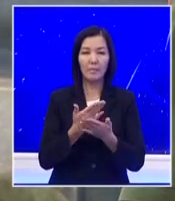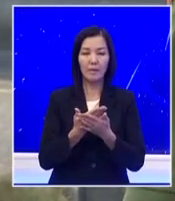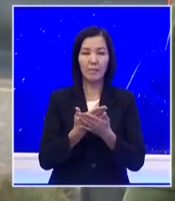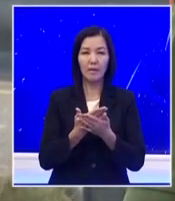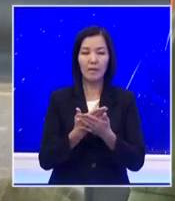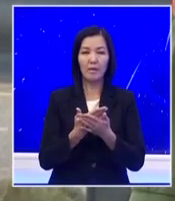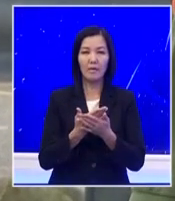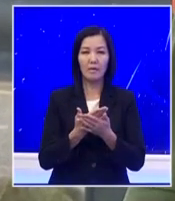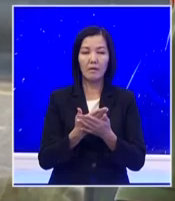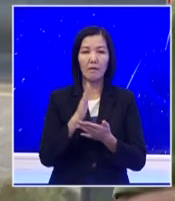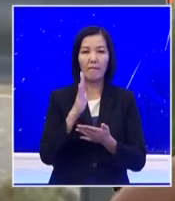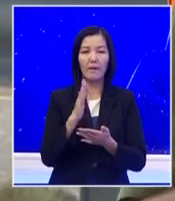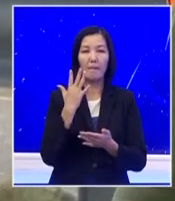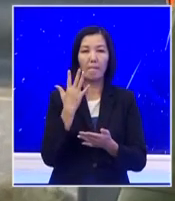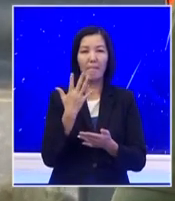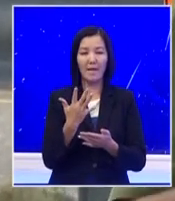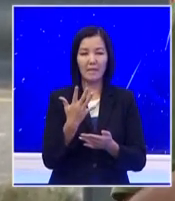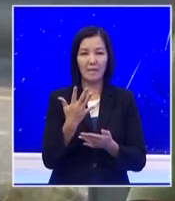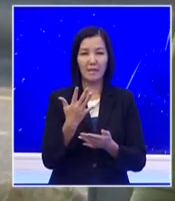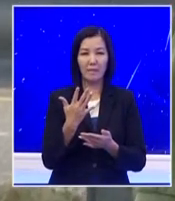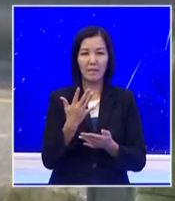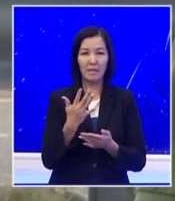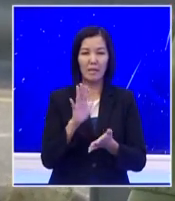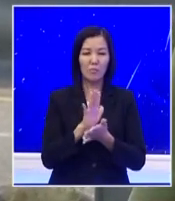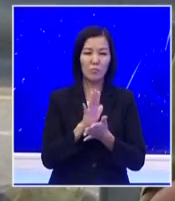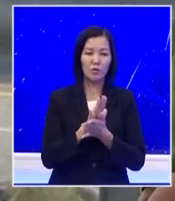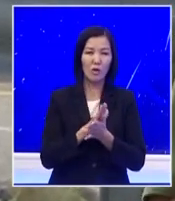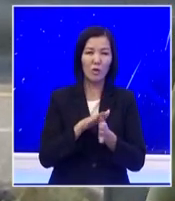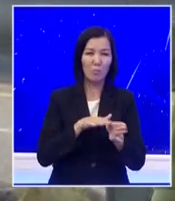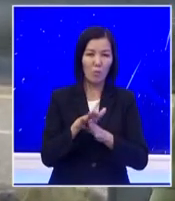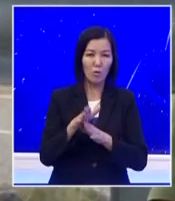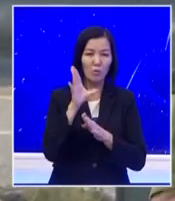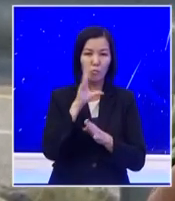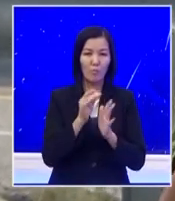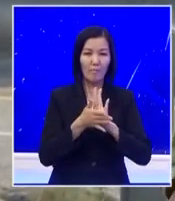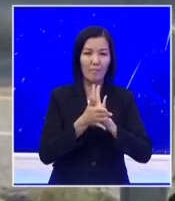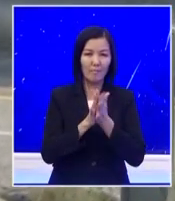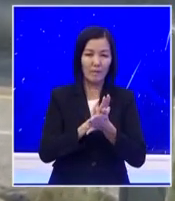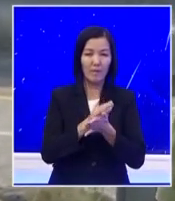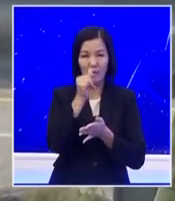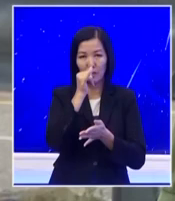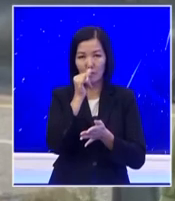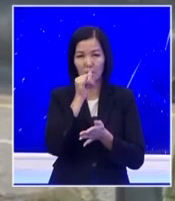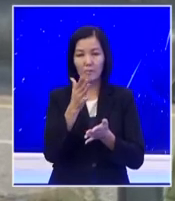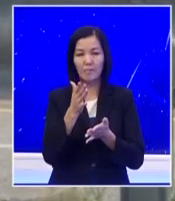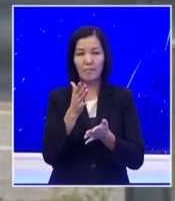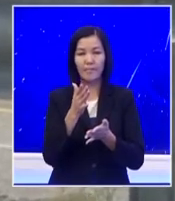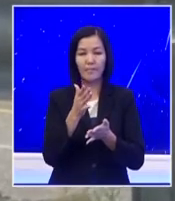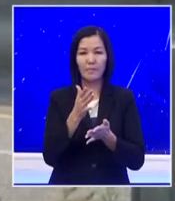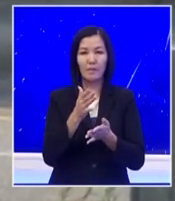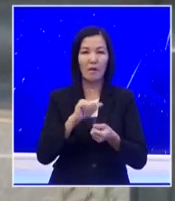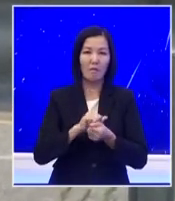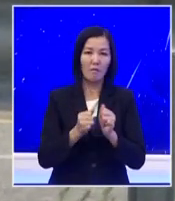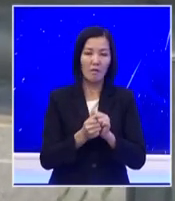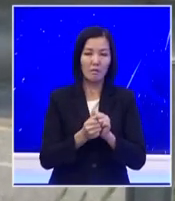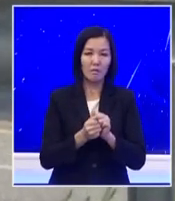латки дейді, Б5-ті. Сол мысалы, мусорға толып қалуы мүмкін, қандай жағдайда, мысалы, бір тас тұрып қалуы